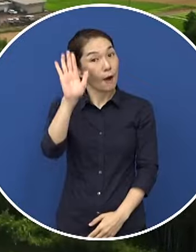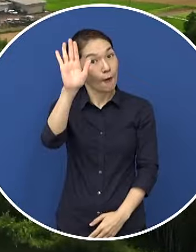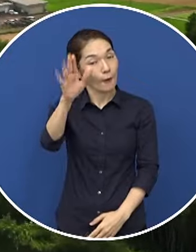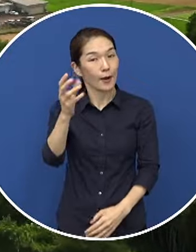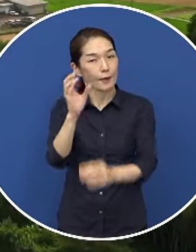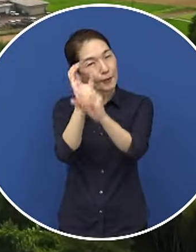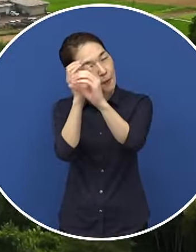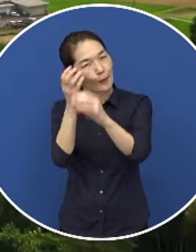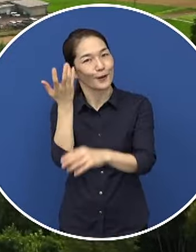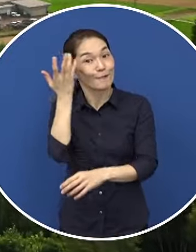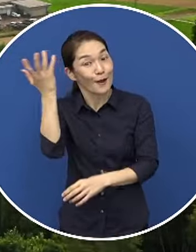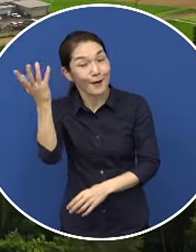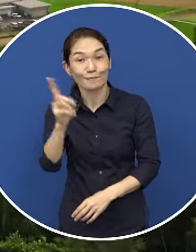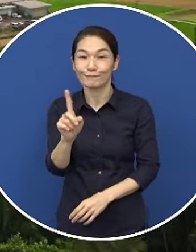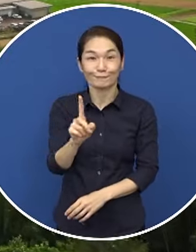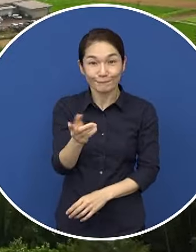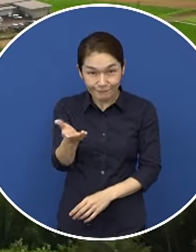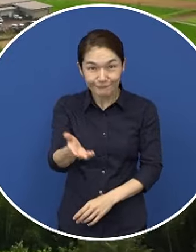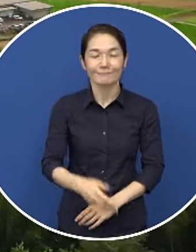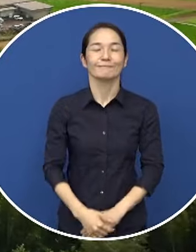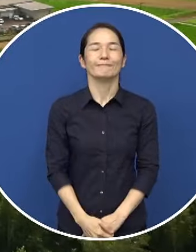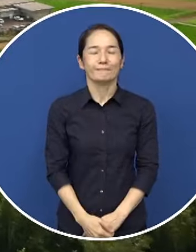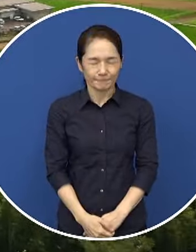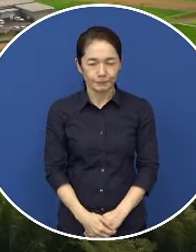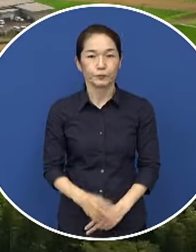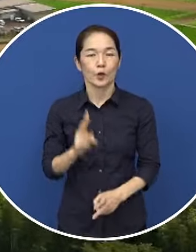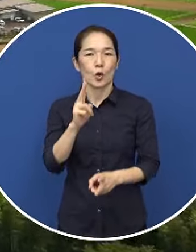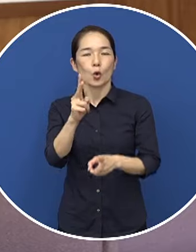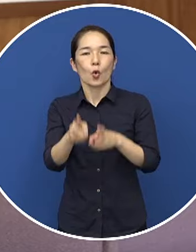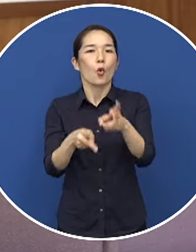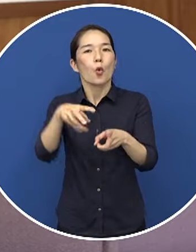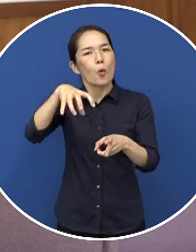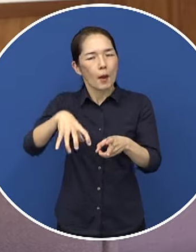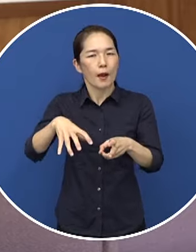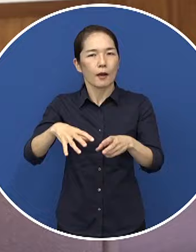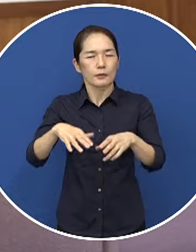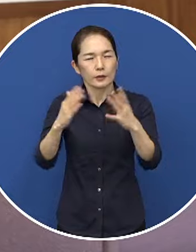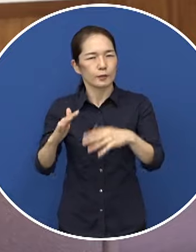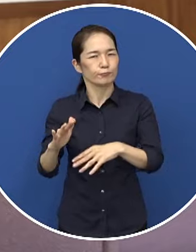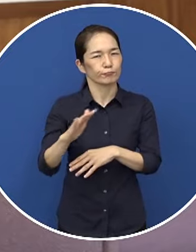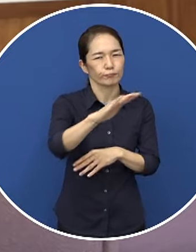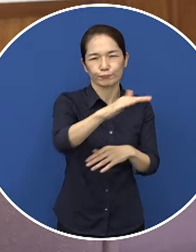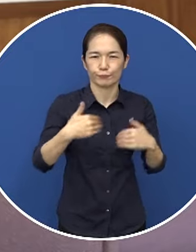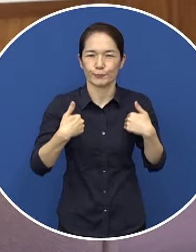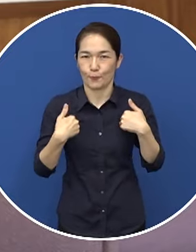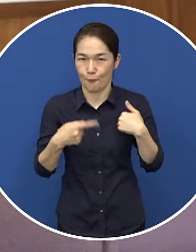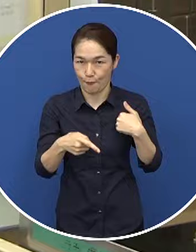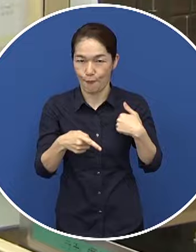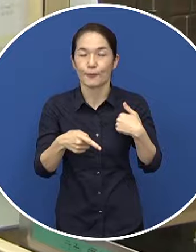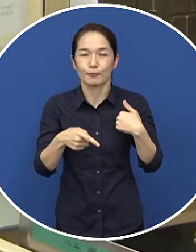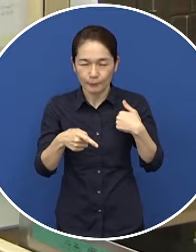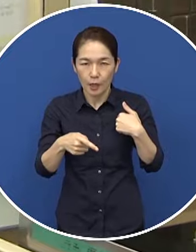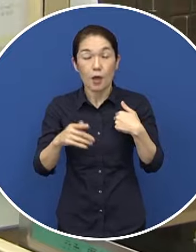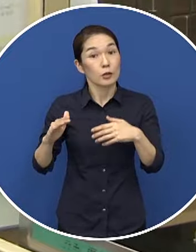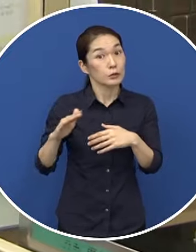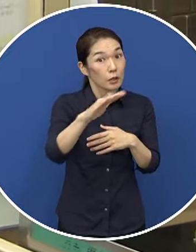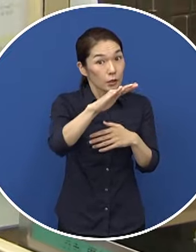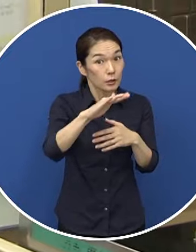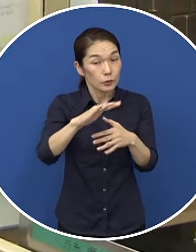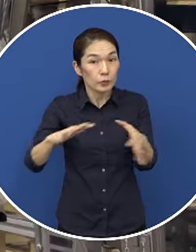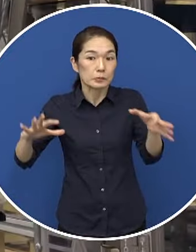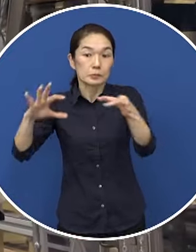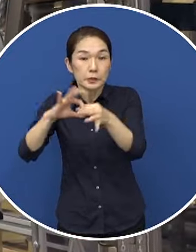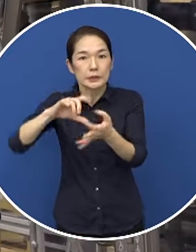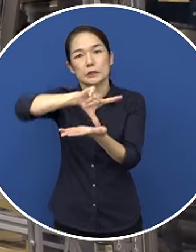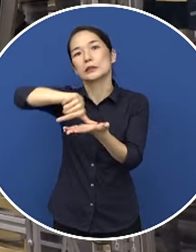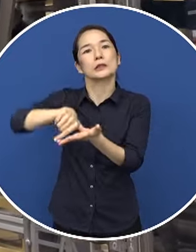これからどういう風になっていってほしいという思いがありますか？ 工場全体で成長していかないといけないものですから、その成長していく